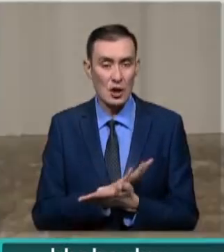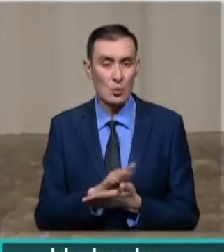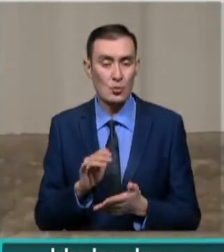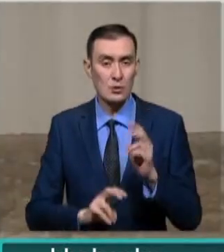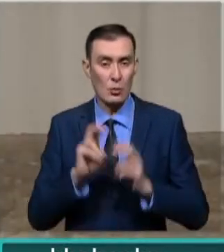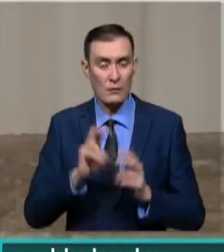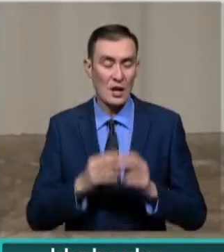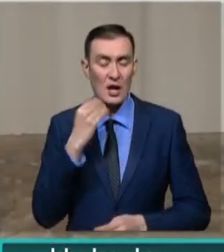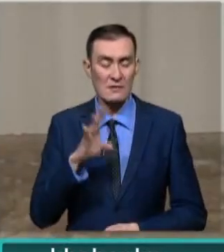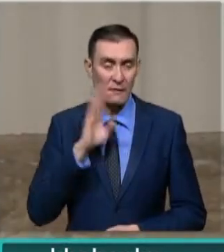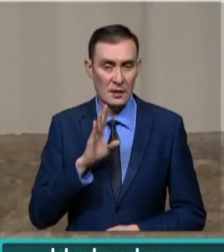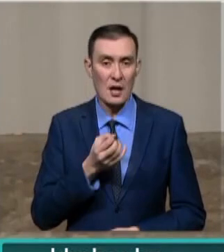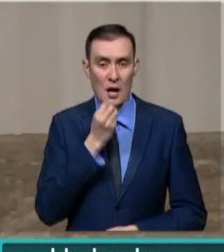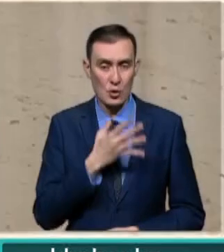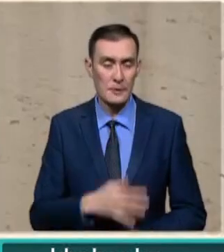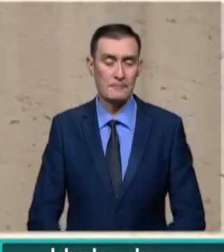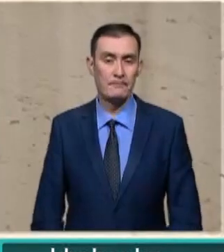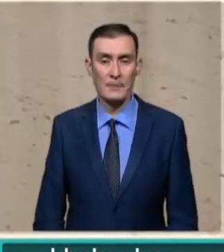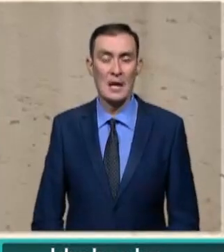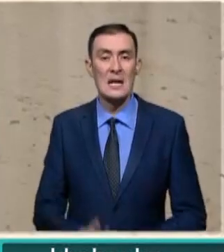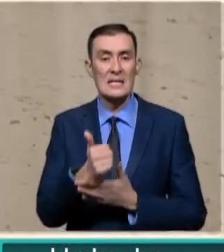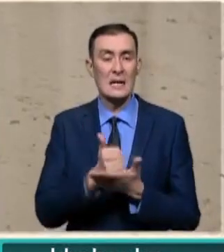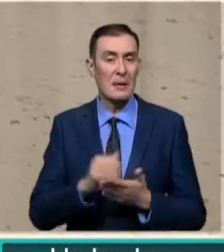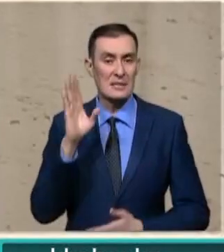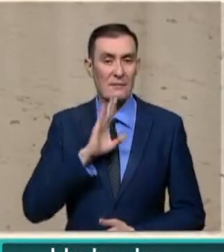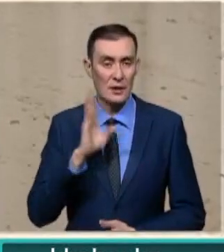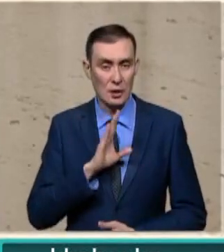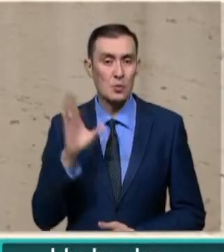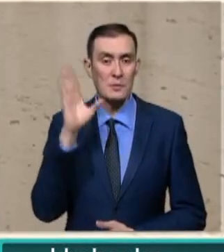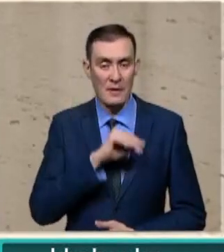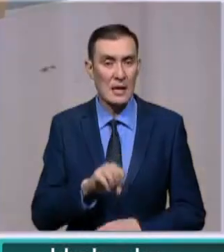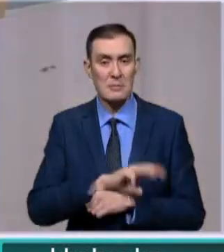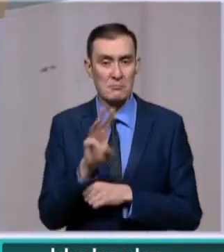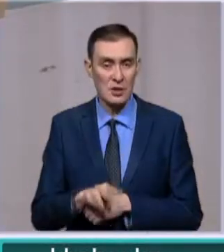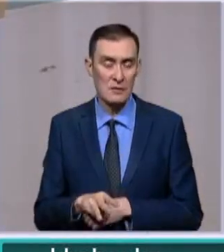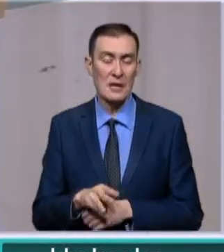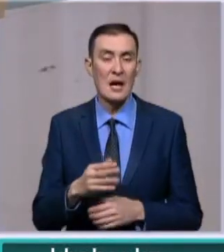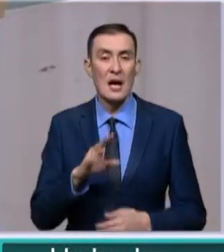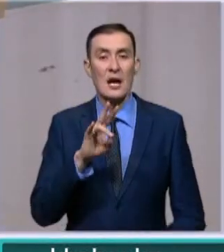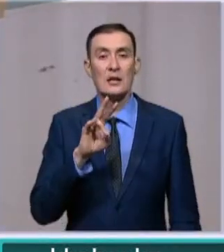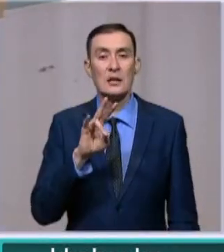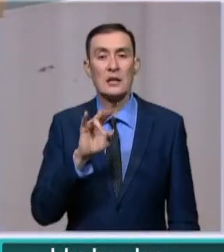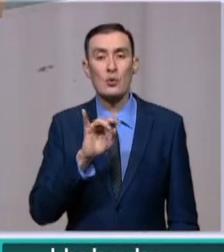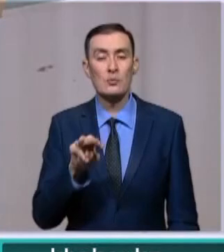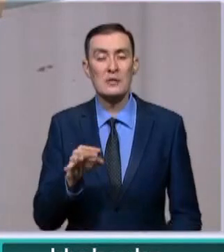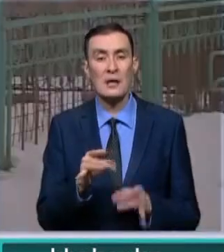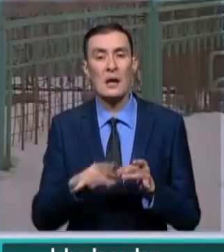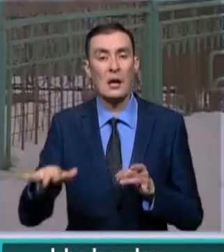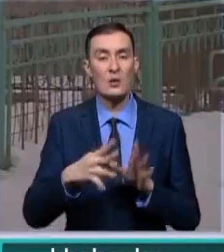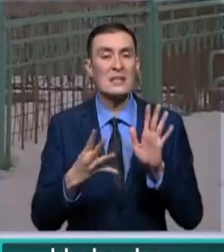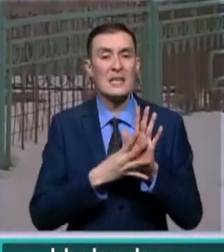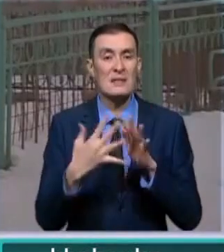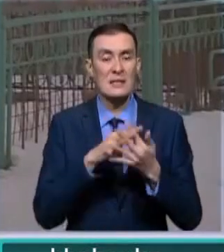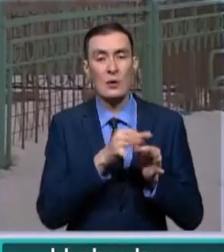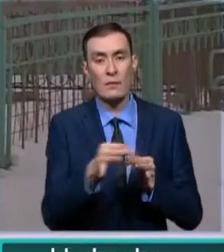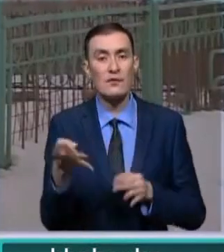установки. Качество воды отвечает требованиям. Запас воды успевает, обеспечивается. В Наурзумском районе 9 сельских округов.